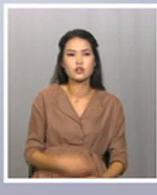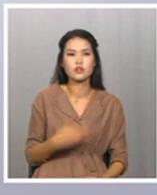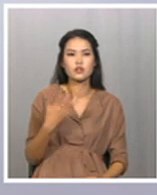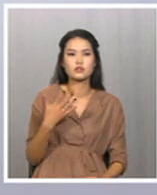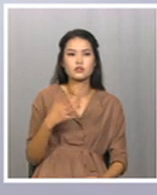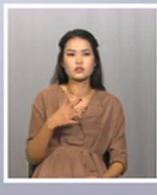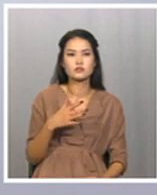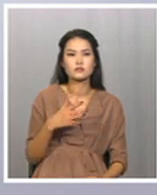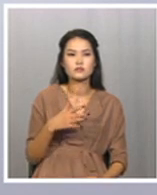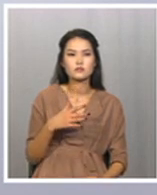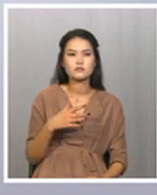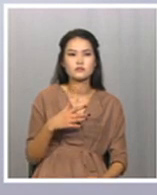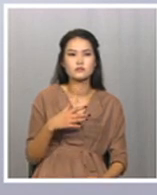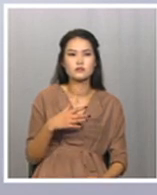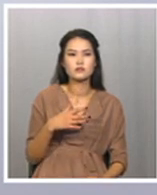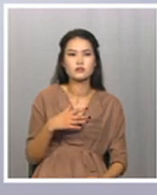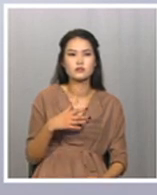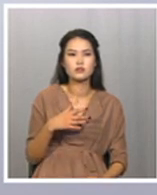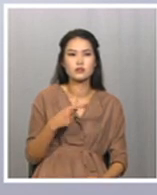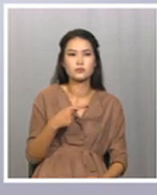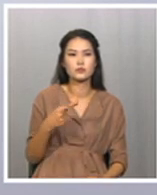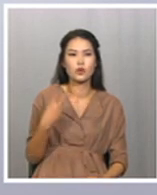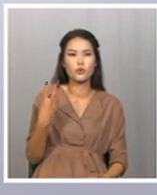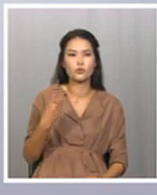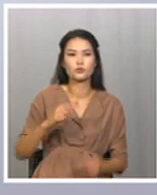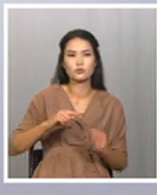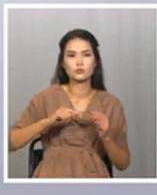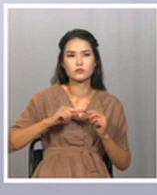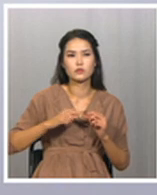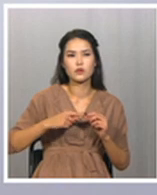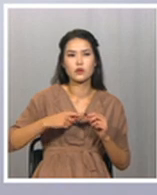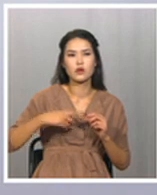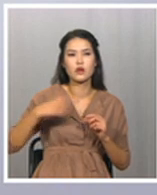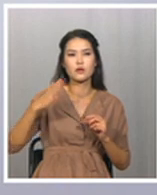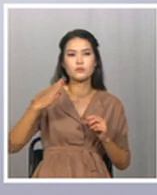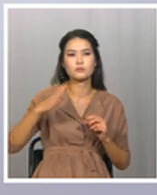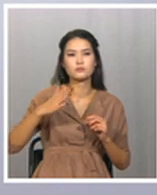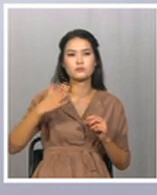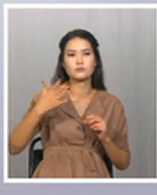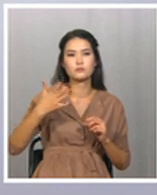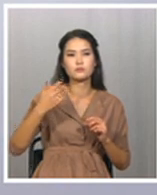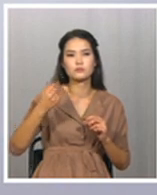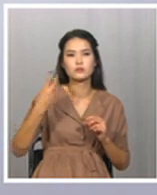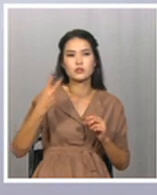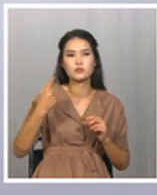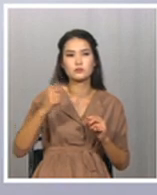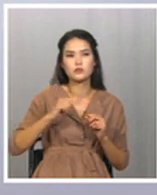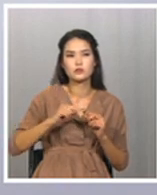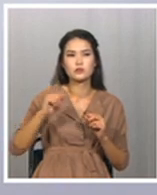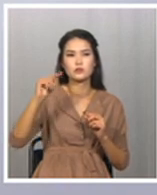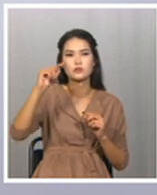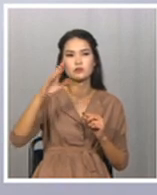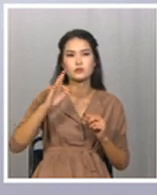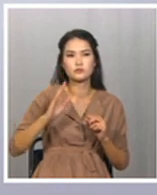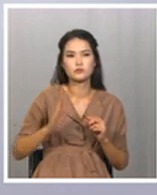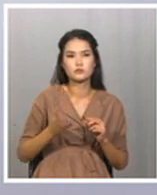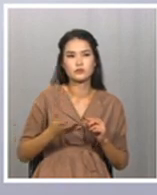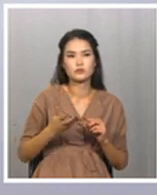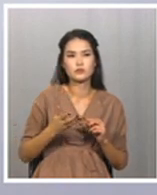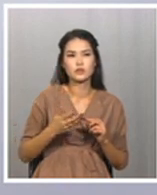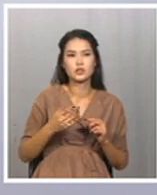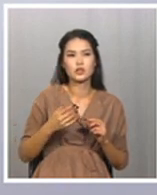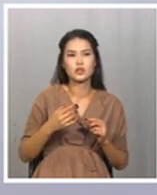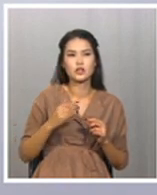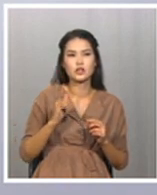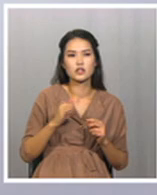берсек минус 3 болады, x-тің орнына 1-ден берсек 2-ге тең болады. Осы екі нүкте арқылы y тең